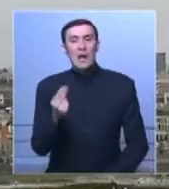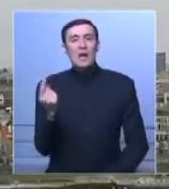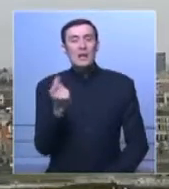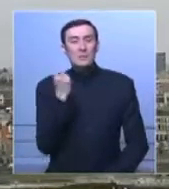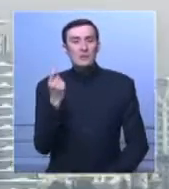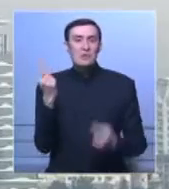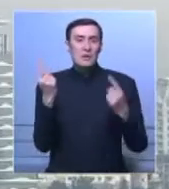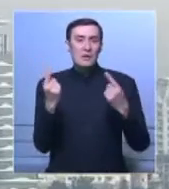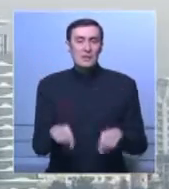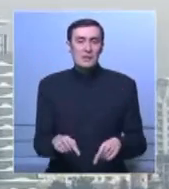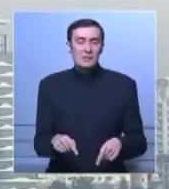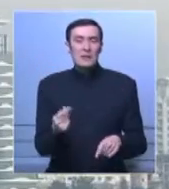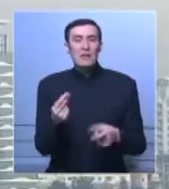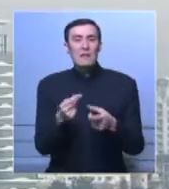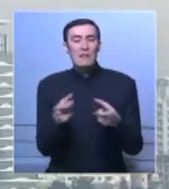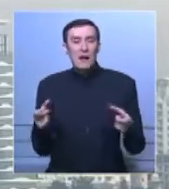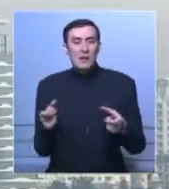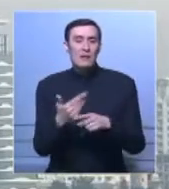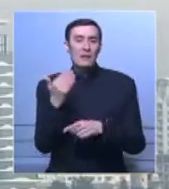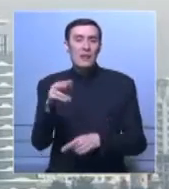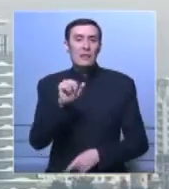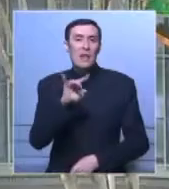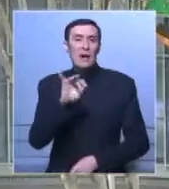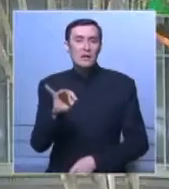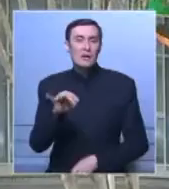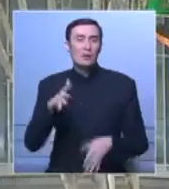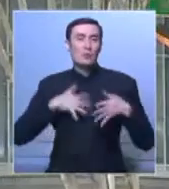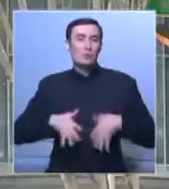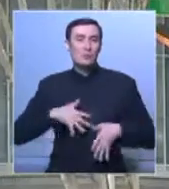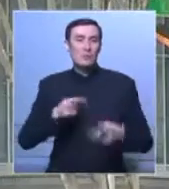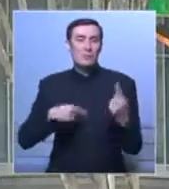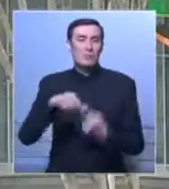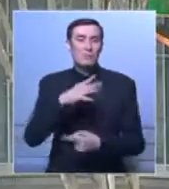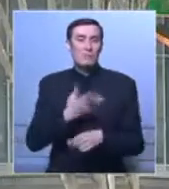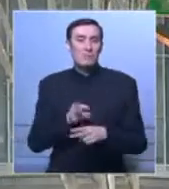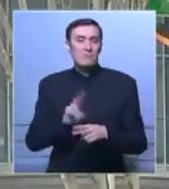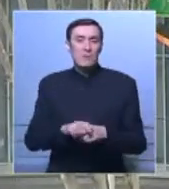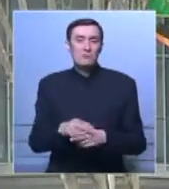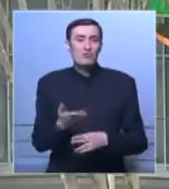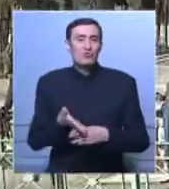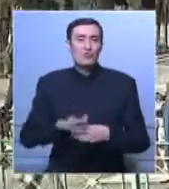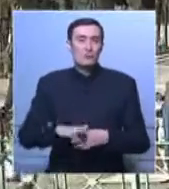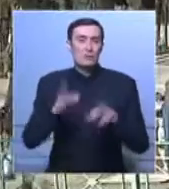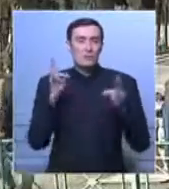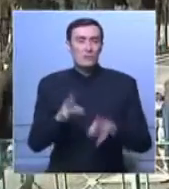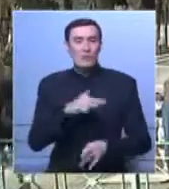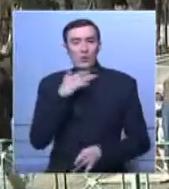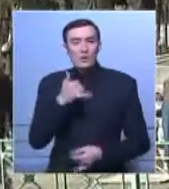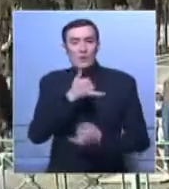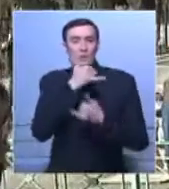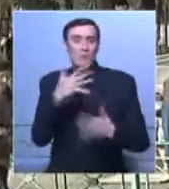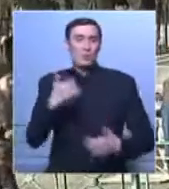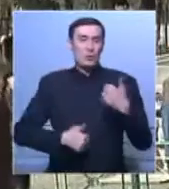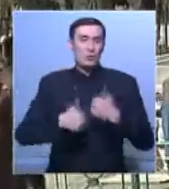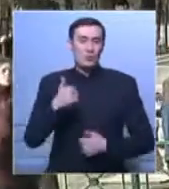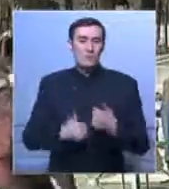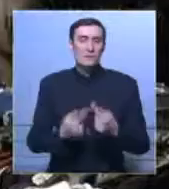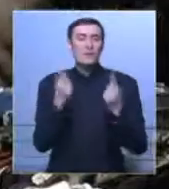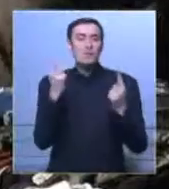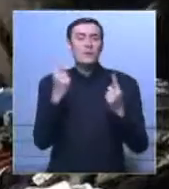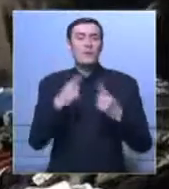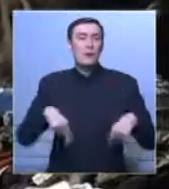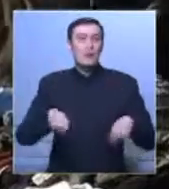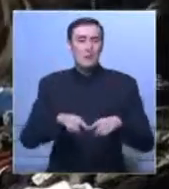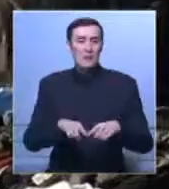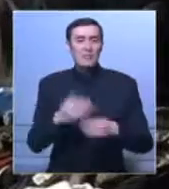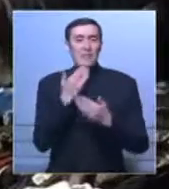Экономический кризис и девальвация лари для многих грузинских предпринимателей оказался ударом под дых. Многие не выдерживают конкуренции с крупными